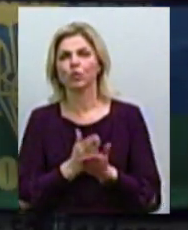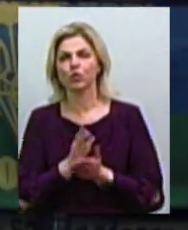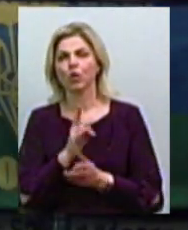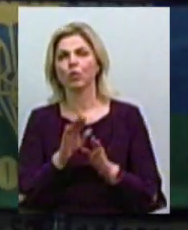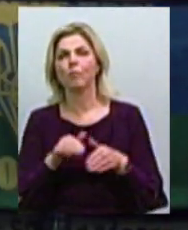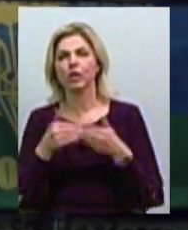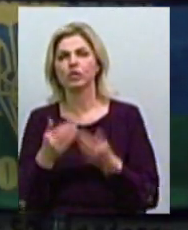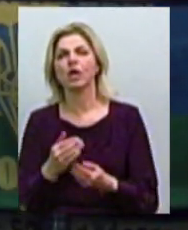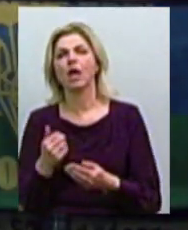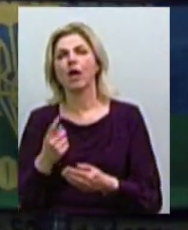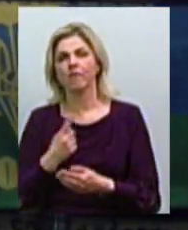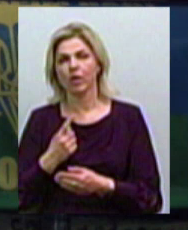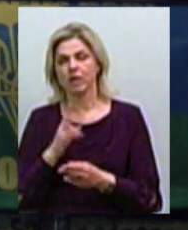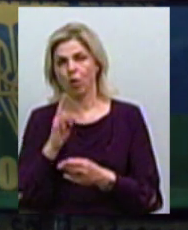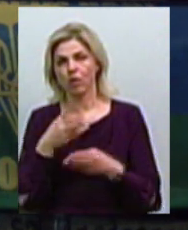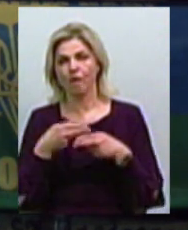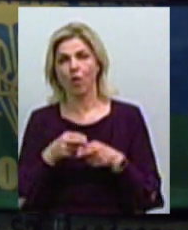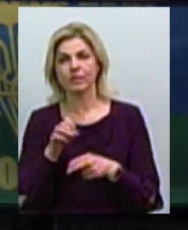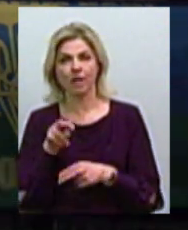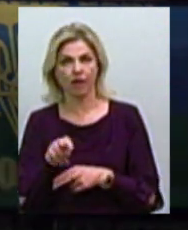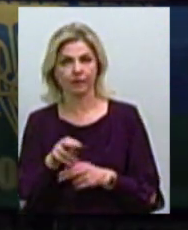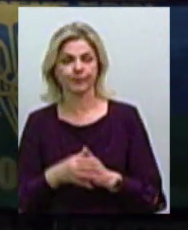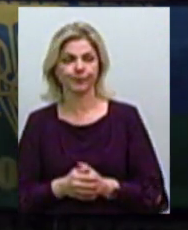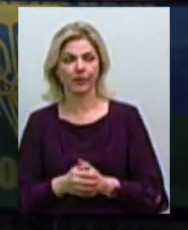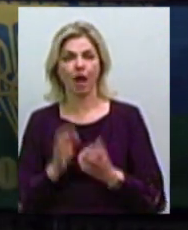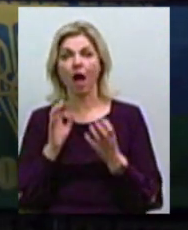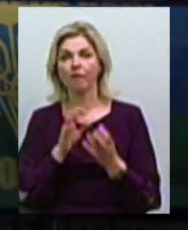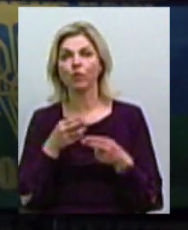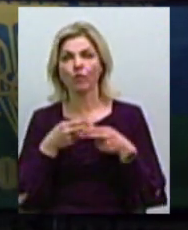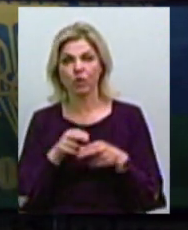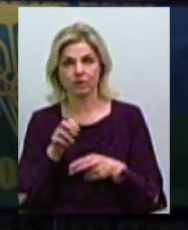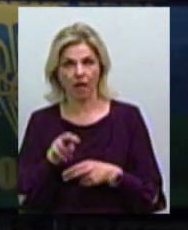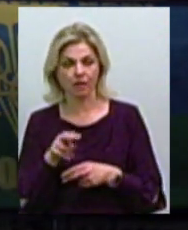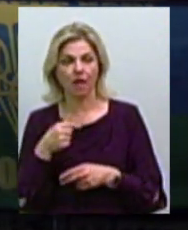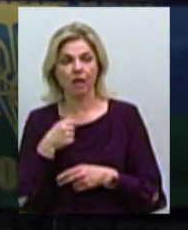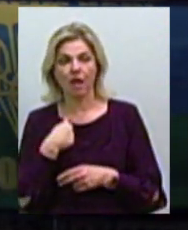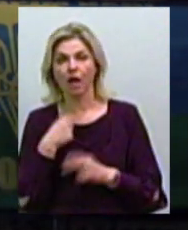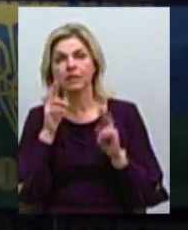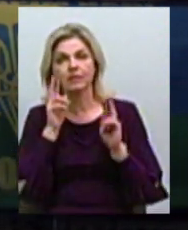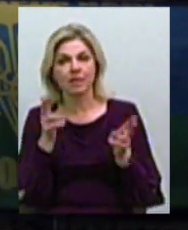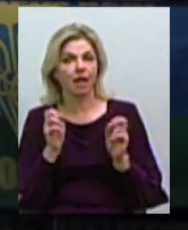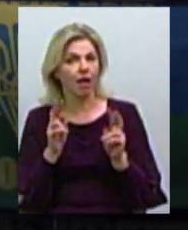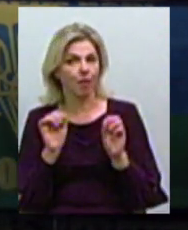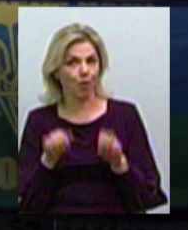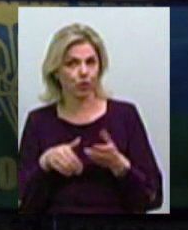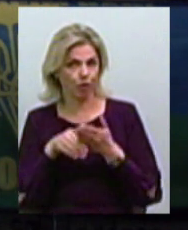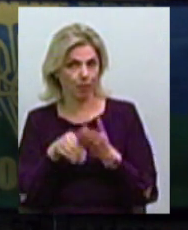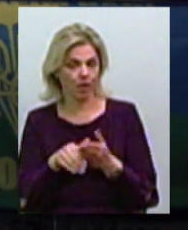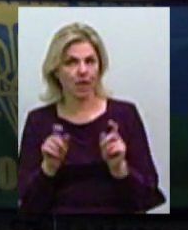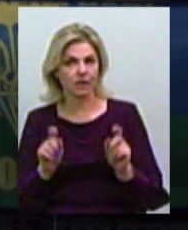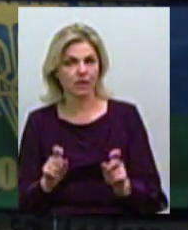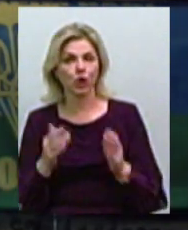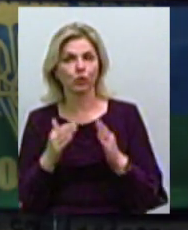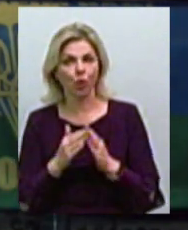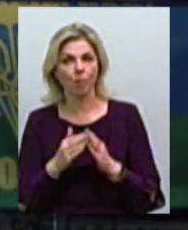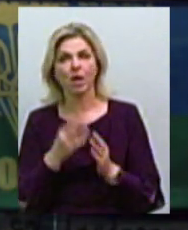на Миколаївському автовокзалі. Я не знала, як я можу допомогти спочатку. Тобто сидіти вдома, вже дивитися новини, не